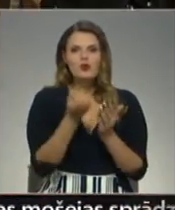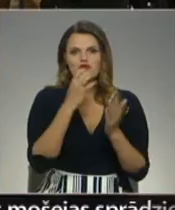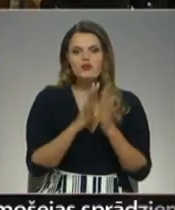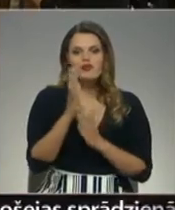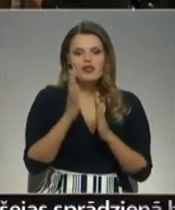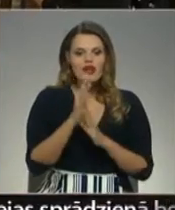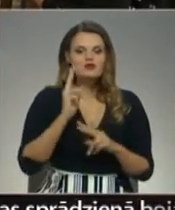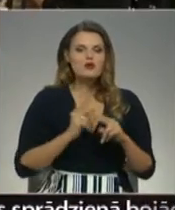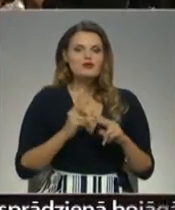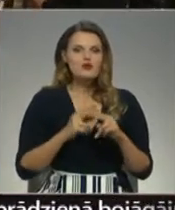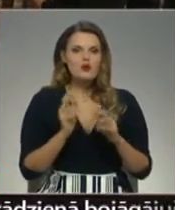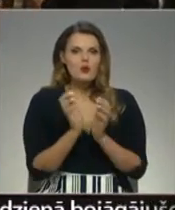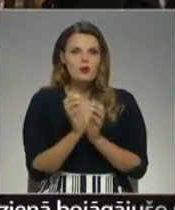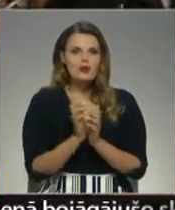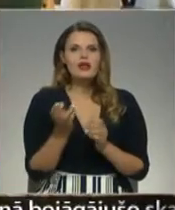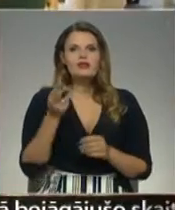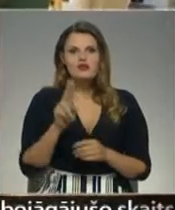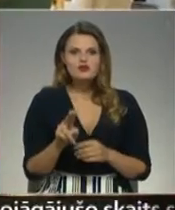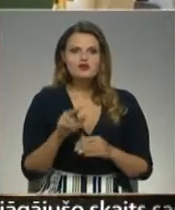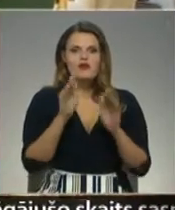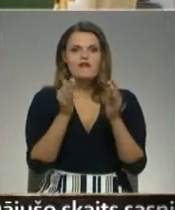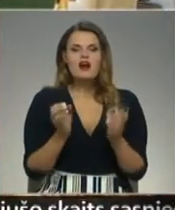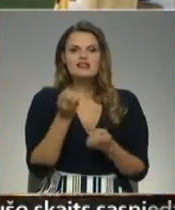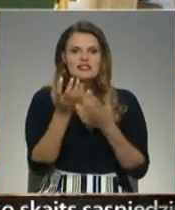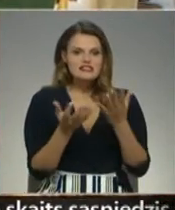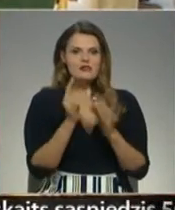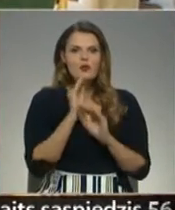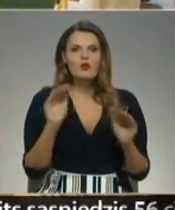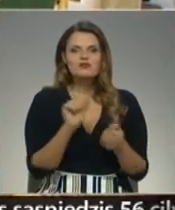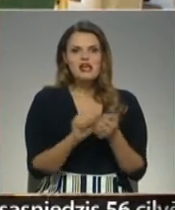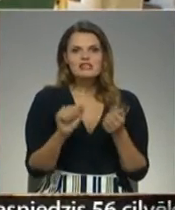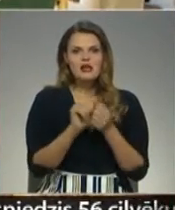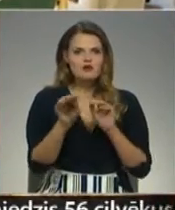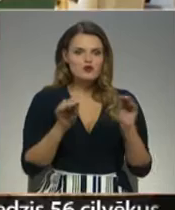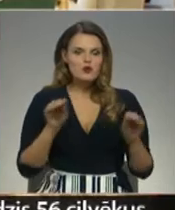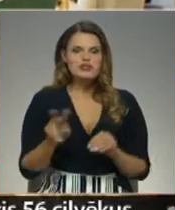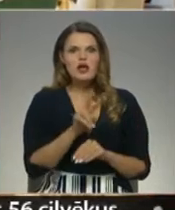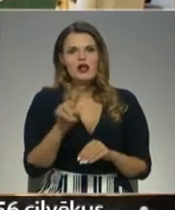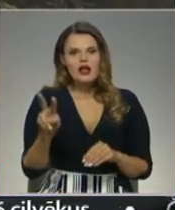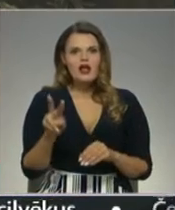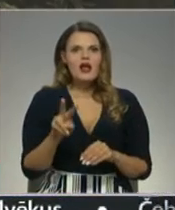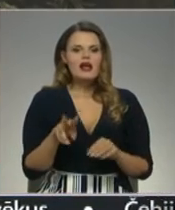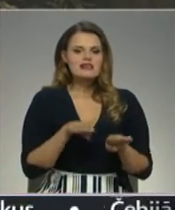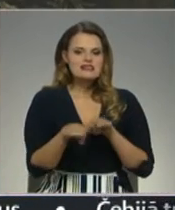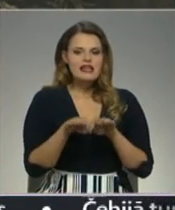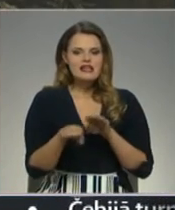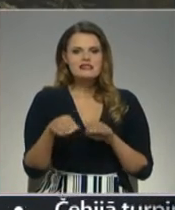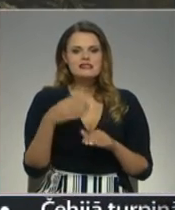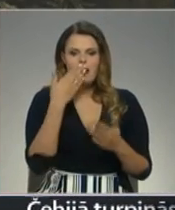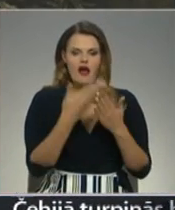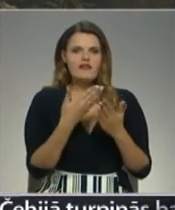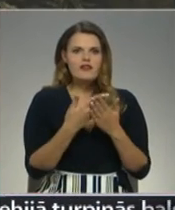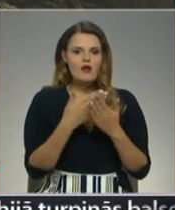dārzeņiem, cukurbietes vai vāzi ar ziediem. Tie ir klusās dabas uzstādījumi, kas kompozicionāli līdzīgi